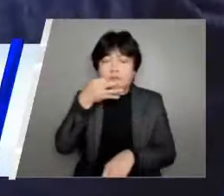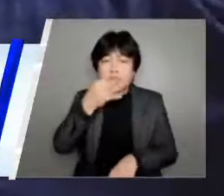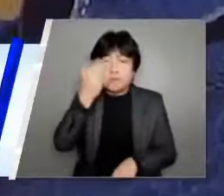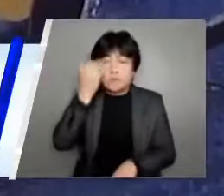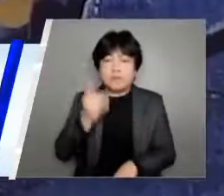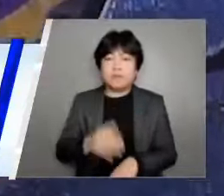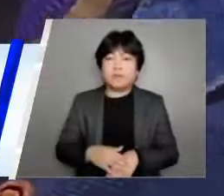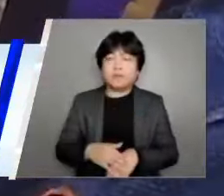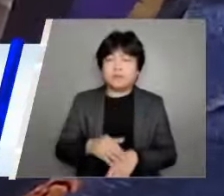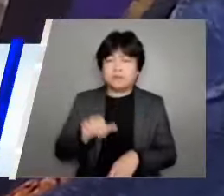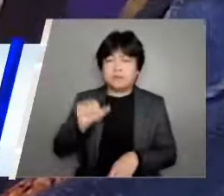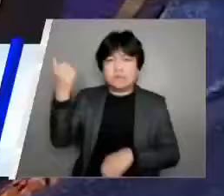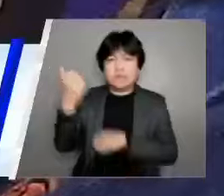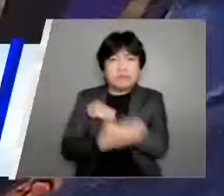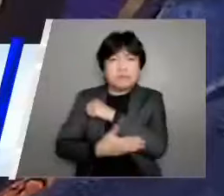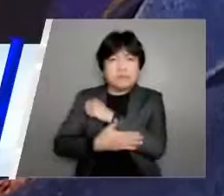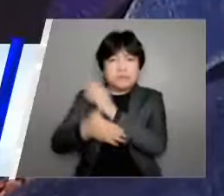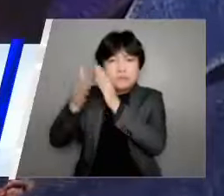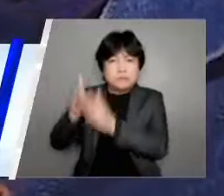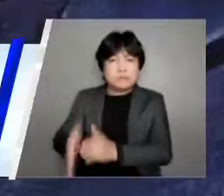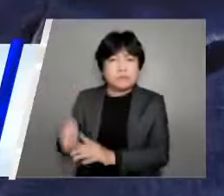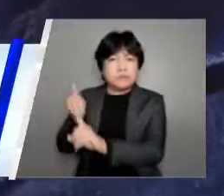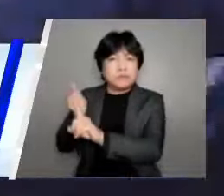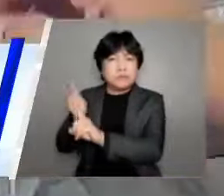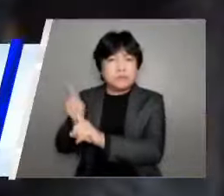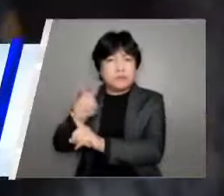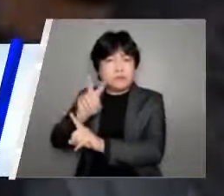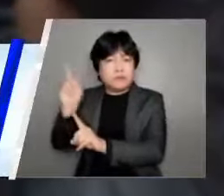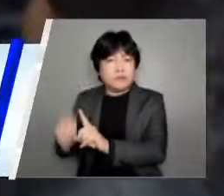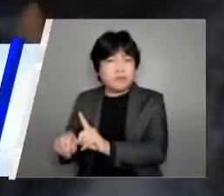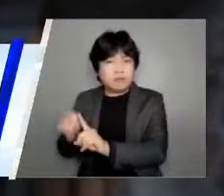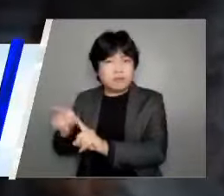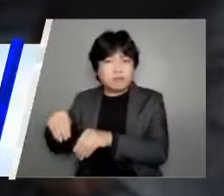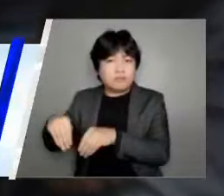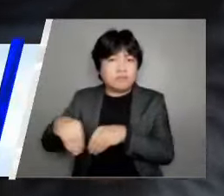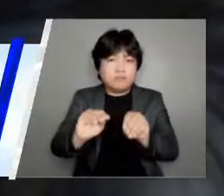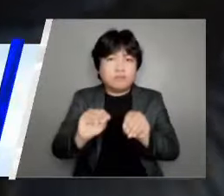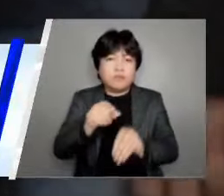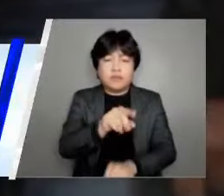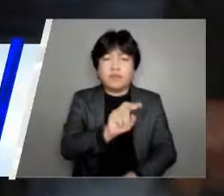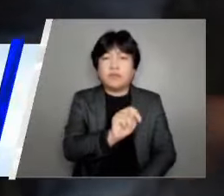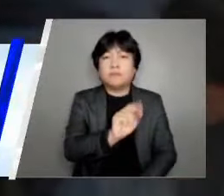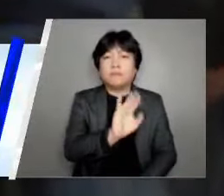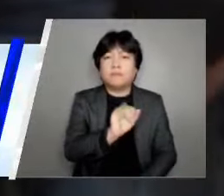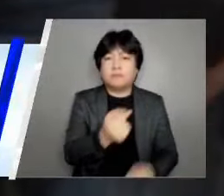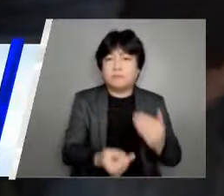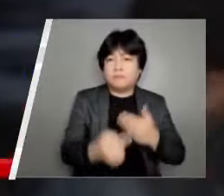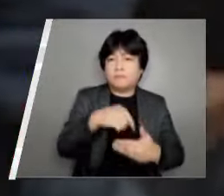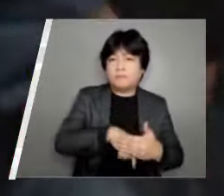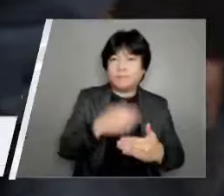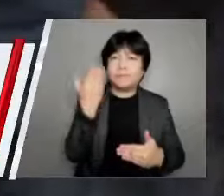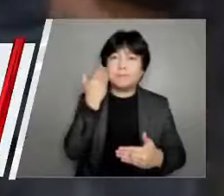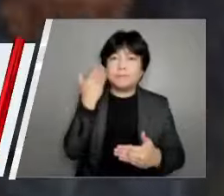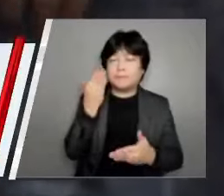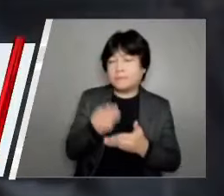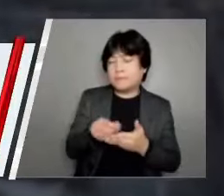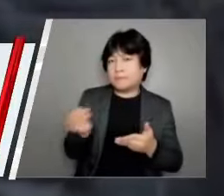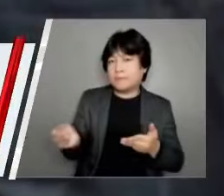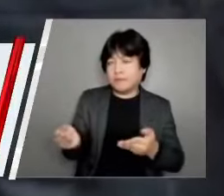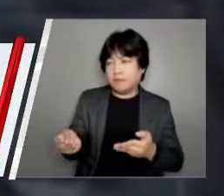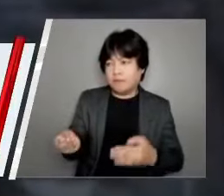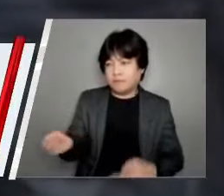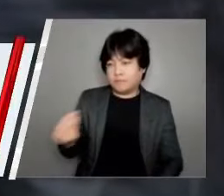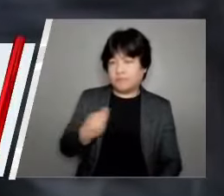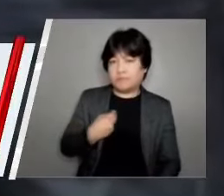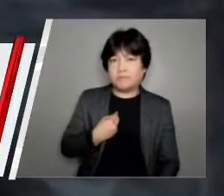suspect, ang isang undercover NDI agent ng ilang party drug. This is also a trade drug. Kasi you won't